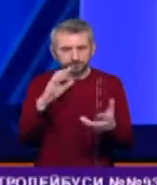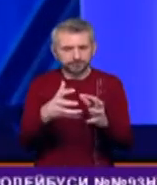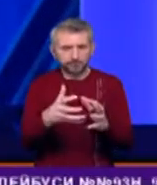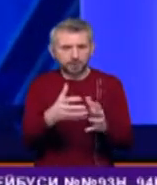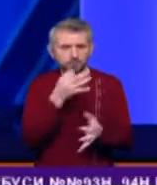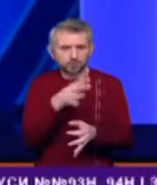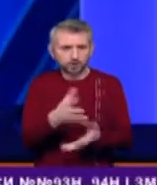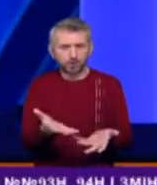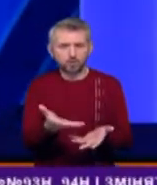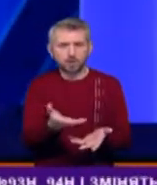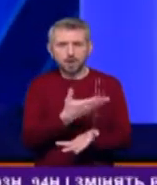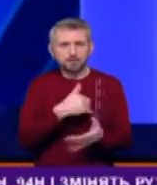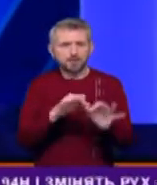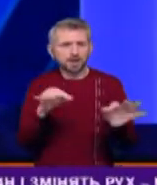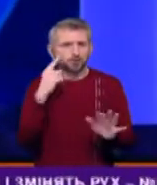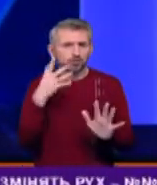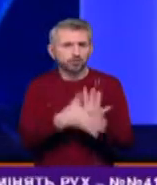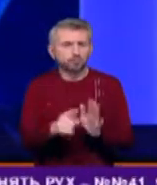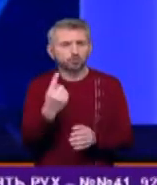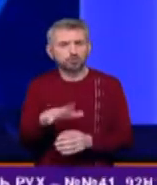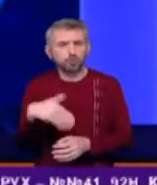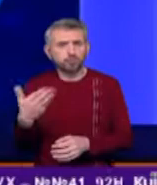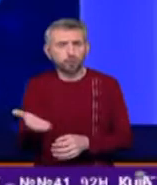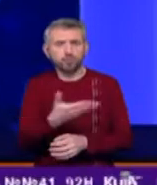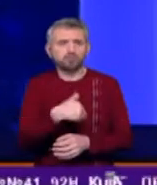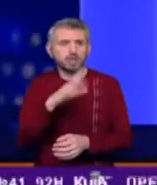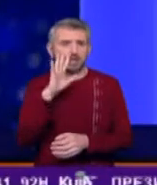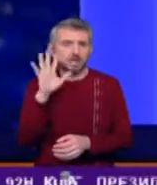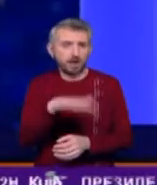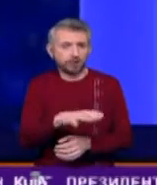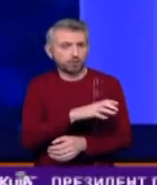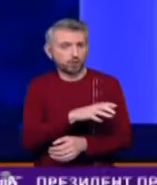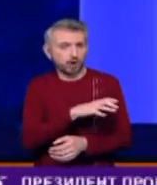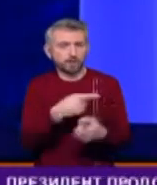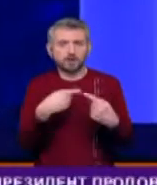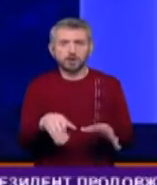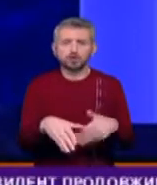будь-якому? І ми прекрасно розуміємо, що з одного боку ми ненавидимо